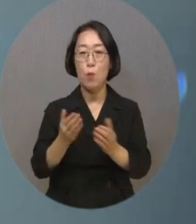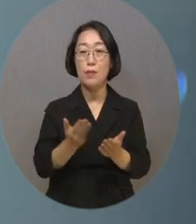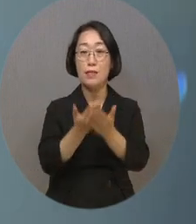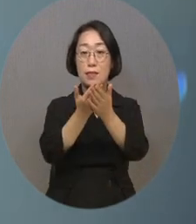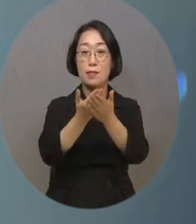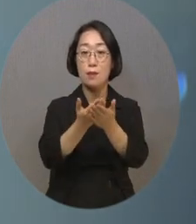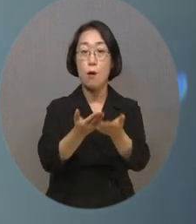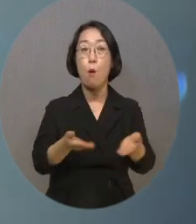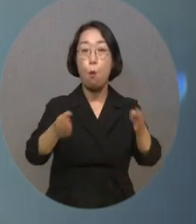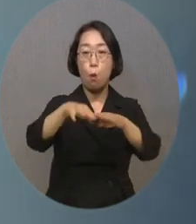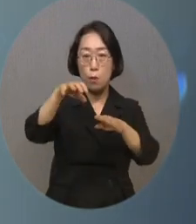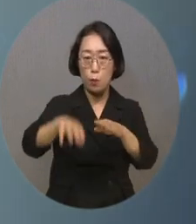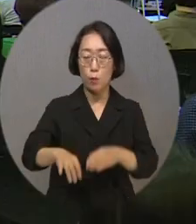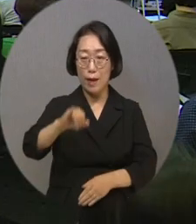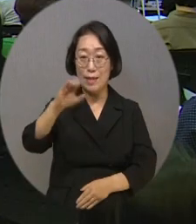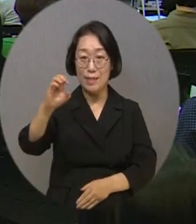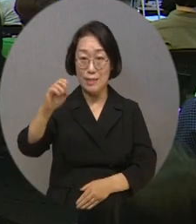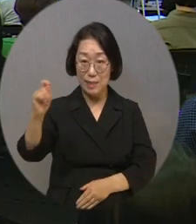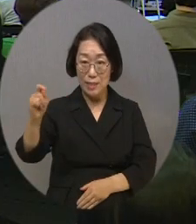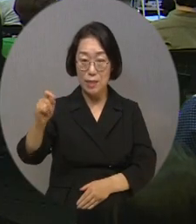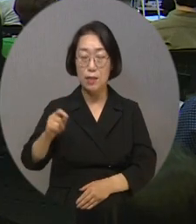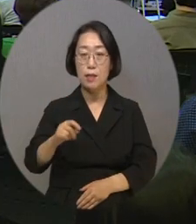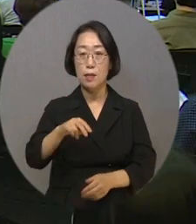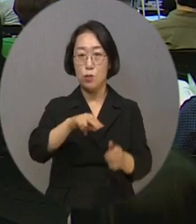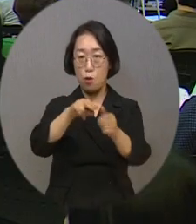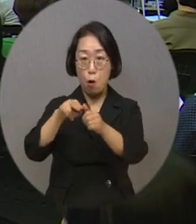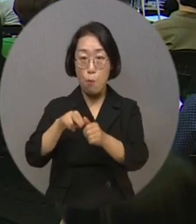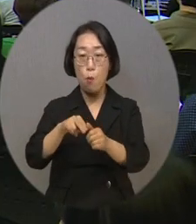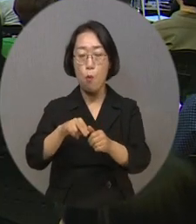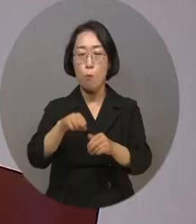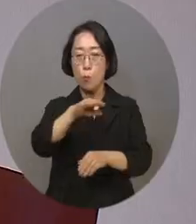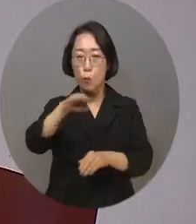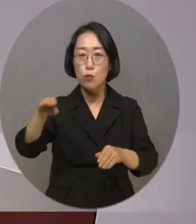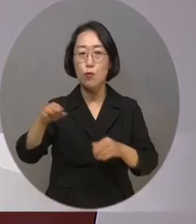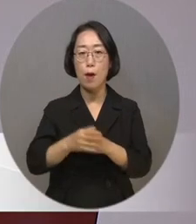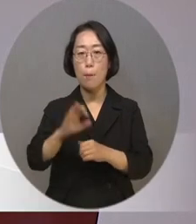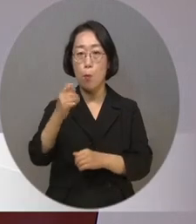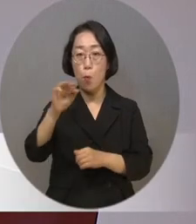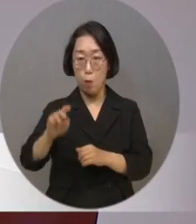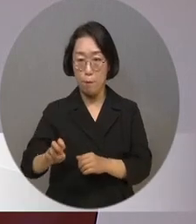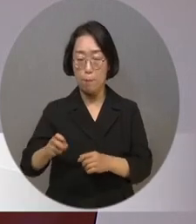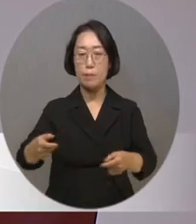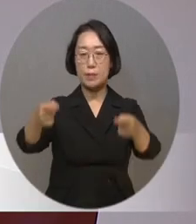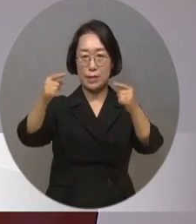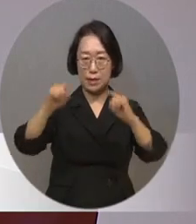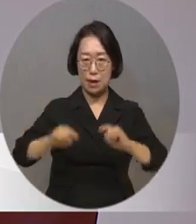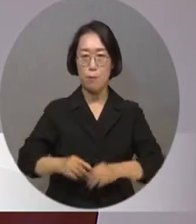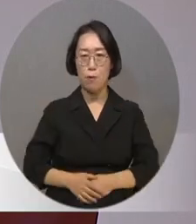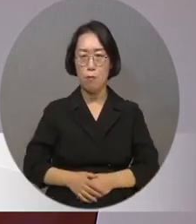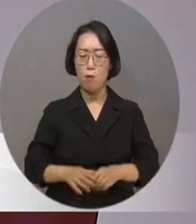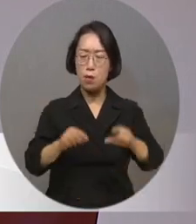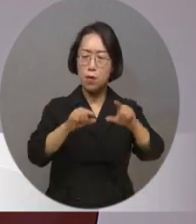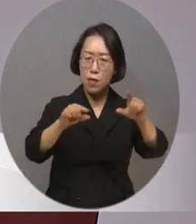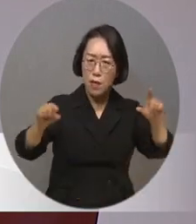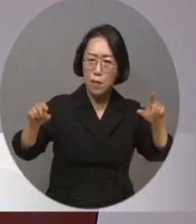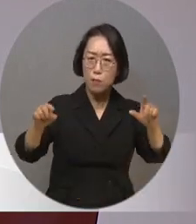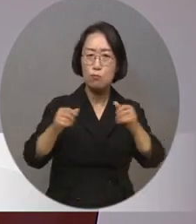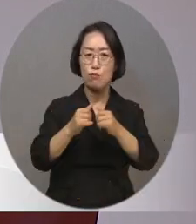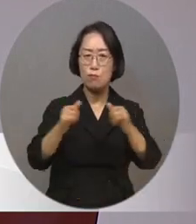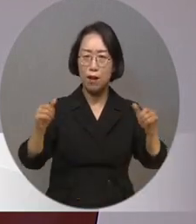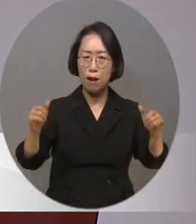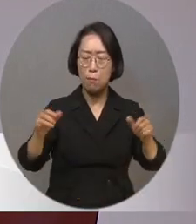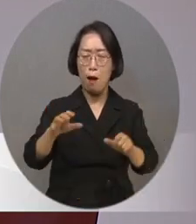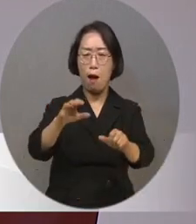한국지능정보사회진흥원과 ICT 정보접근성 표준화 포럼이 주관했습니다. 일부 계층에게는 접근과